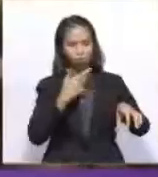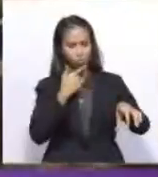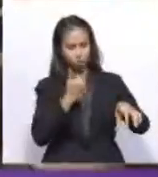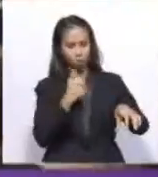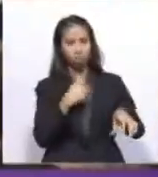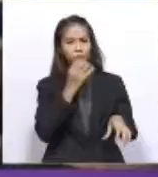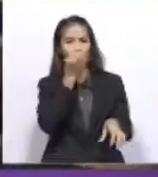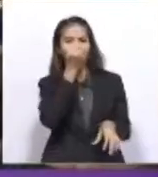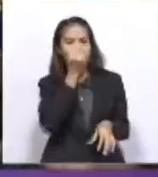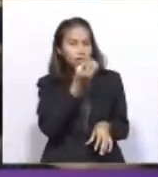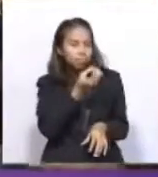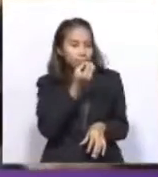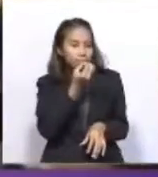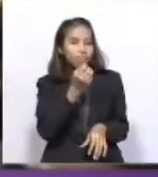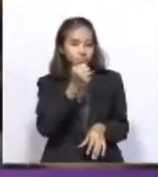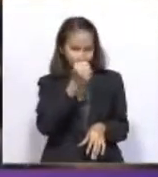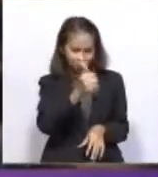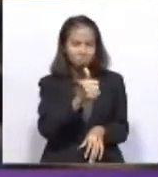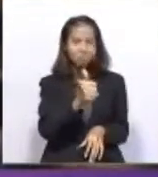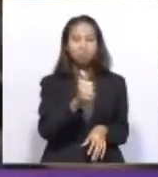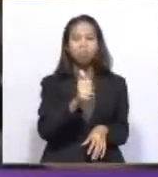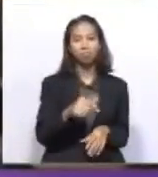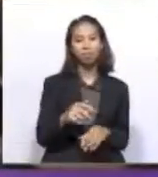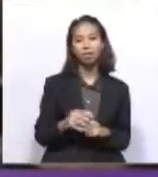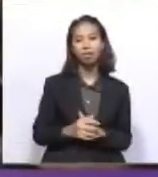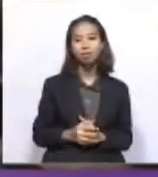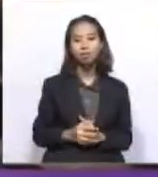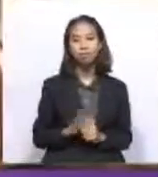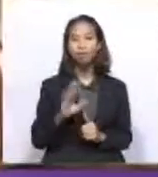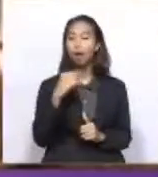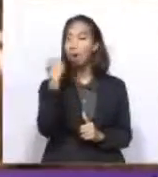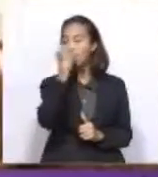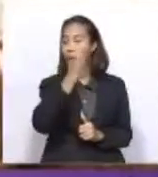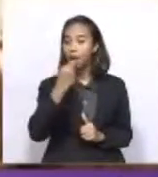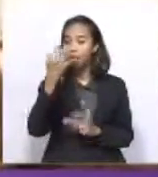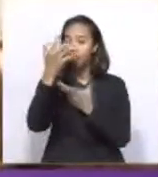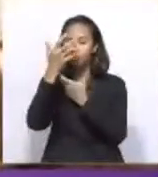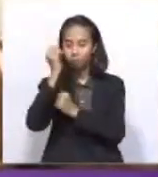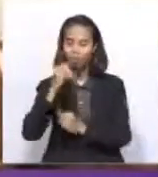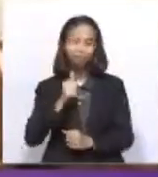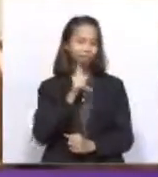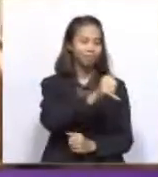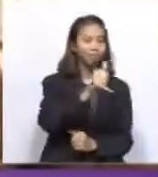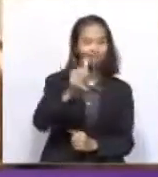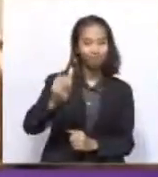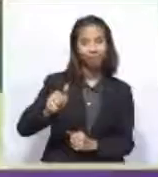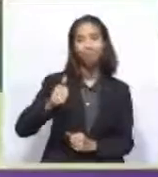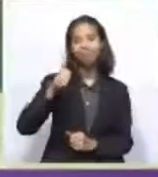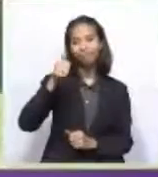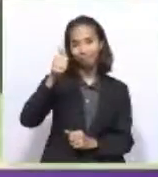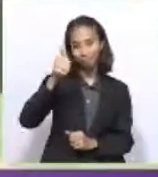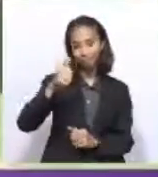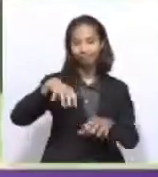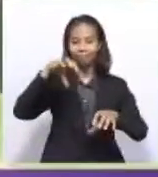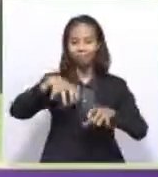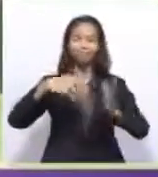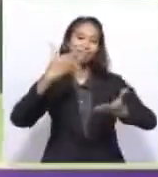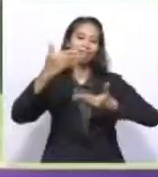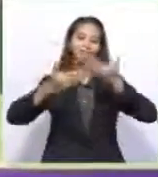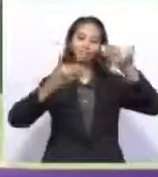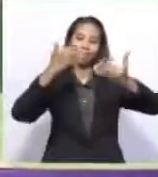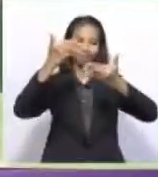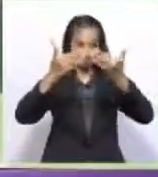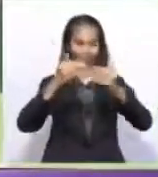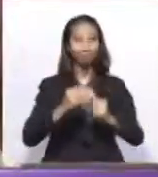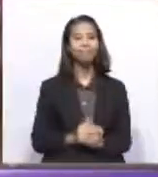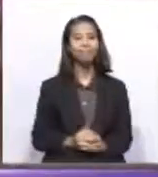ข่าวได้ลองชิมแล้วต้องยกนิ้วการันตีให้เลยนะคะใครสนใจก็แวะตามมาชิมกันได้เลยที่งานอุ่นไอรักคลายความหนาวนั่นเ